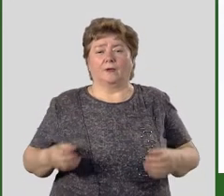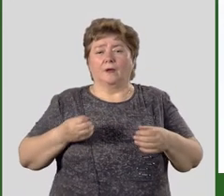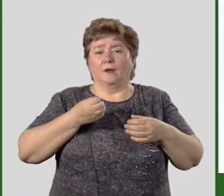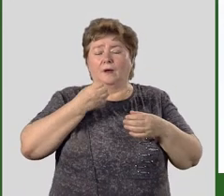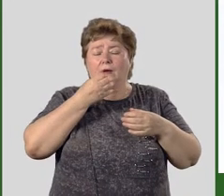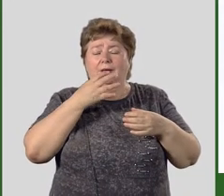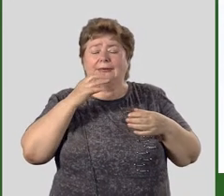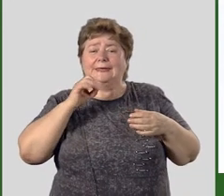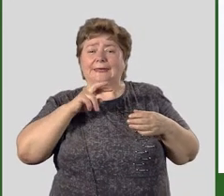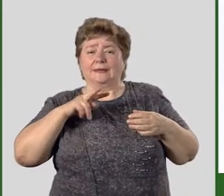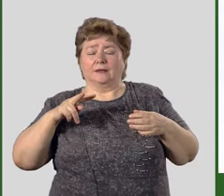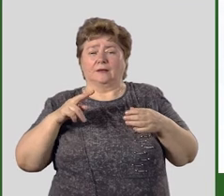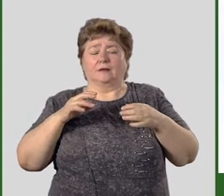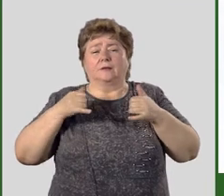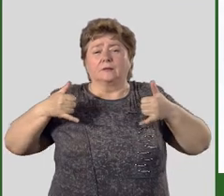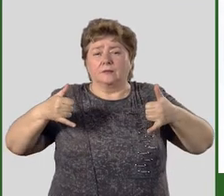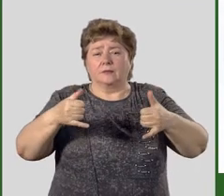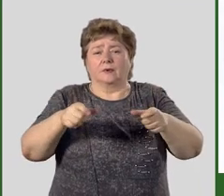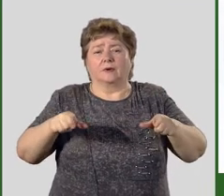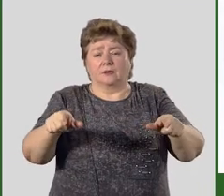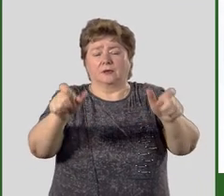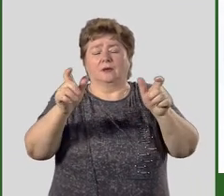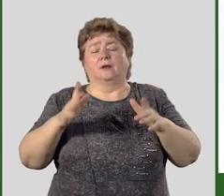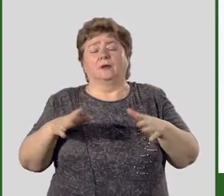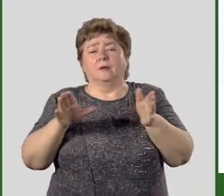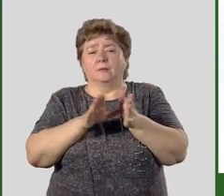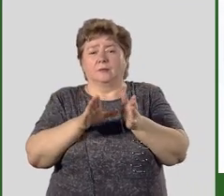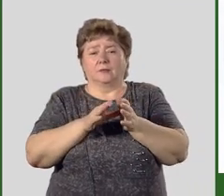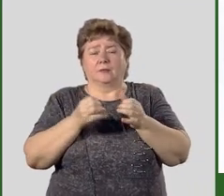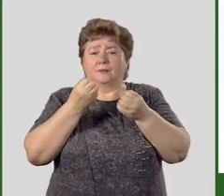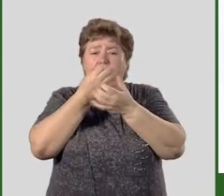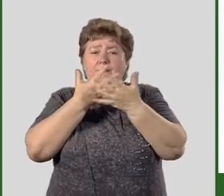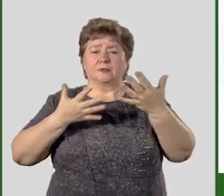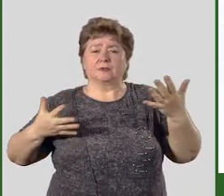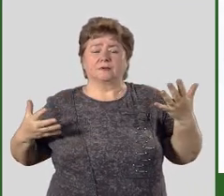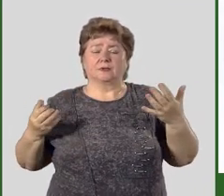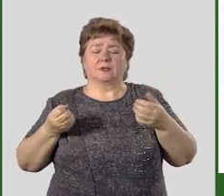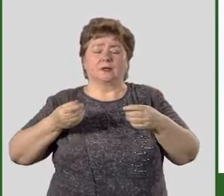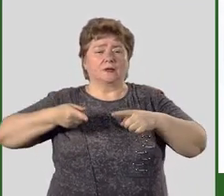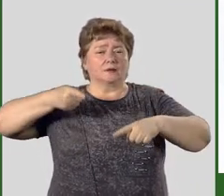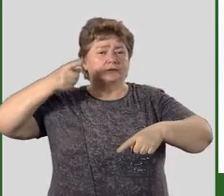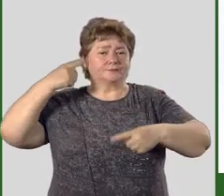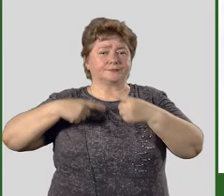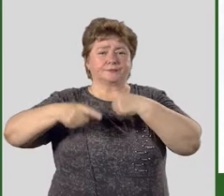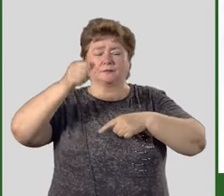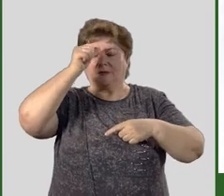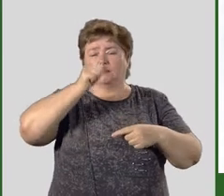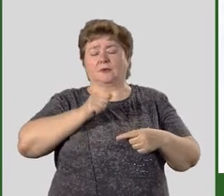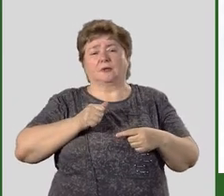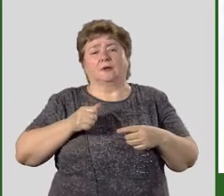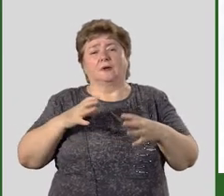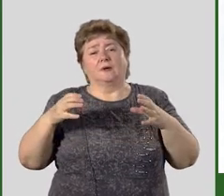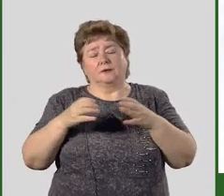Плодородный ил и сеть оросительных каналов способствовали процветанию древнеегипетской